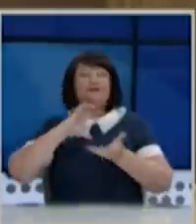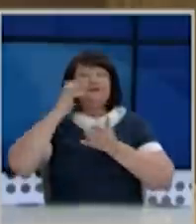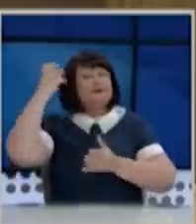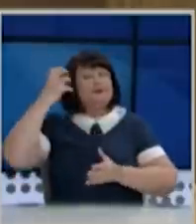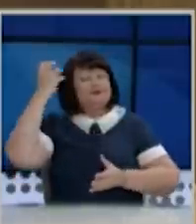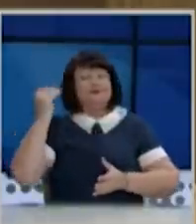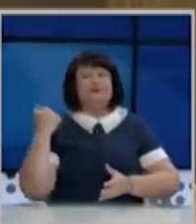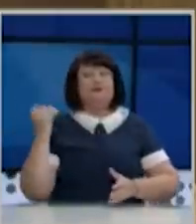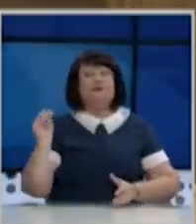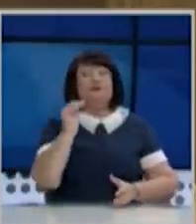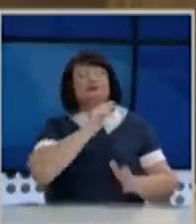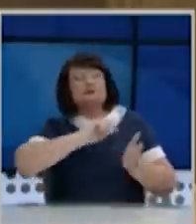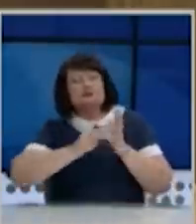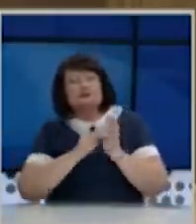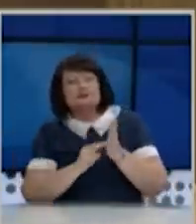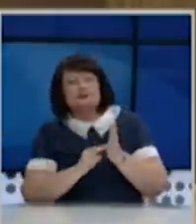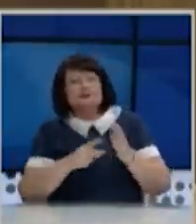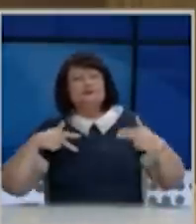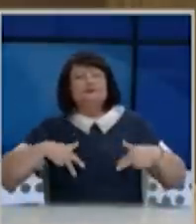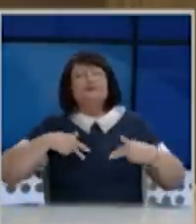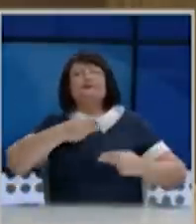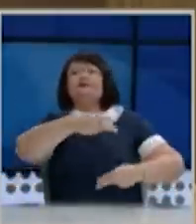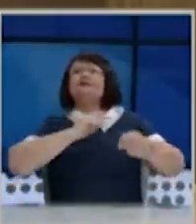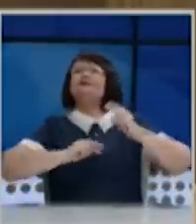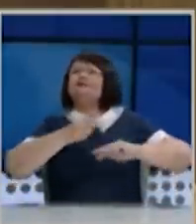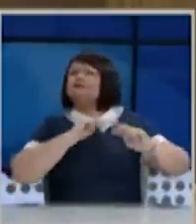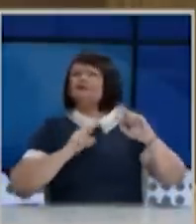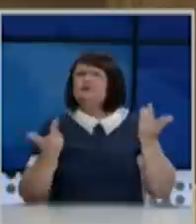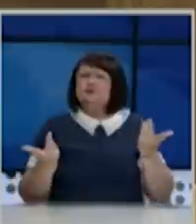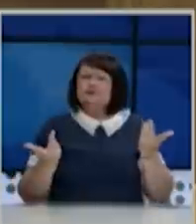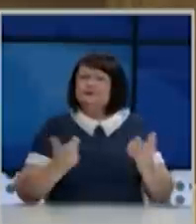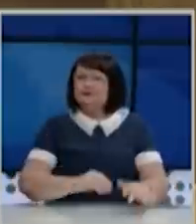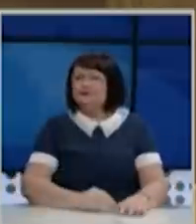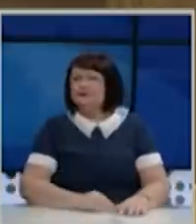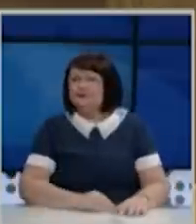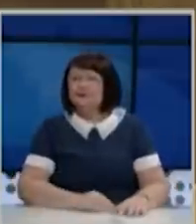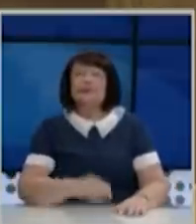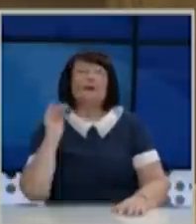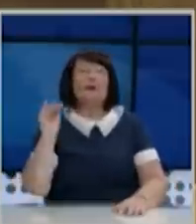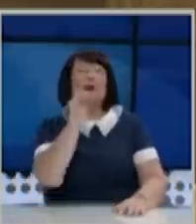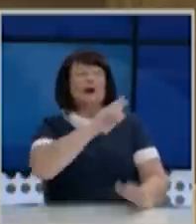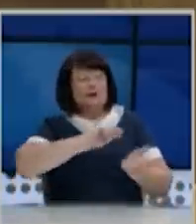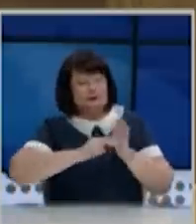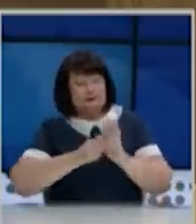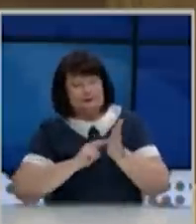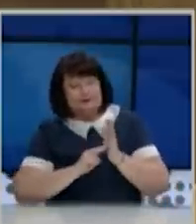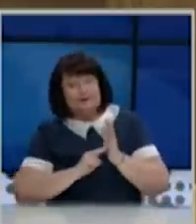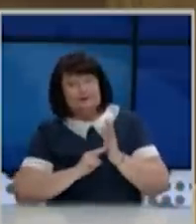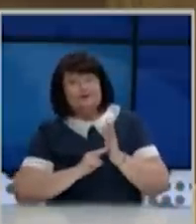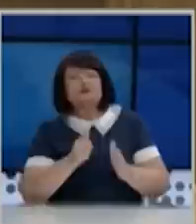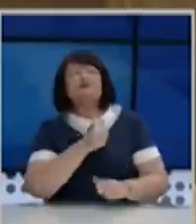προειδοποιούσαν. Ποια ήταν η απάντηση της κυβέρνησης απέναντι στις προειδοποιήσεις του ΚΚΕ?